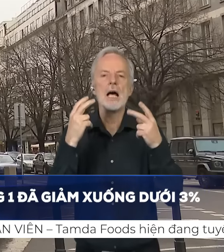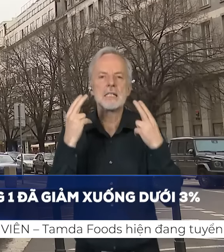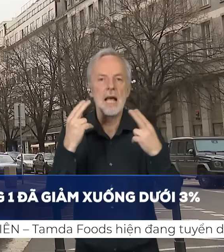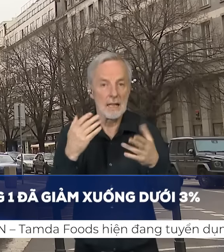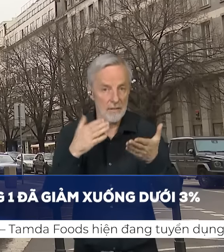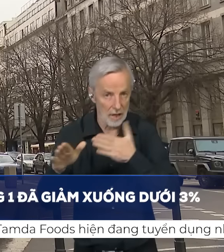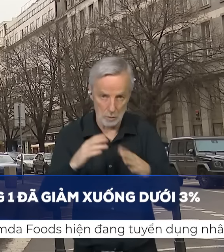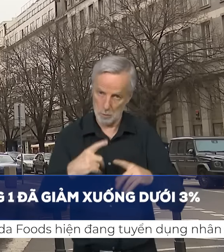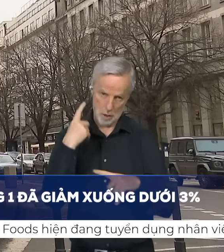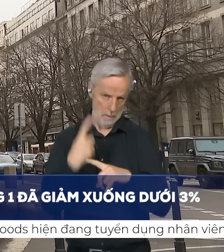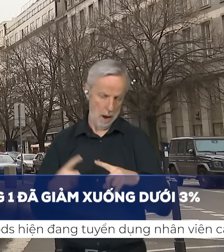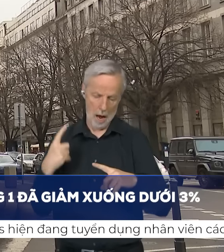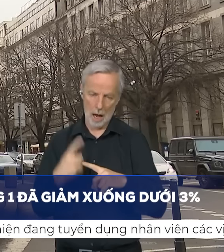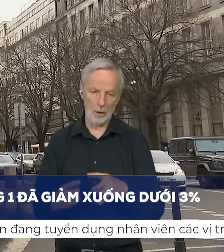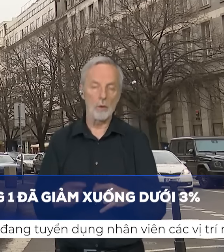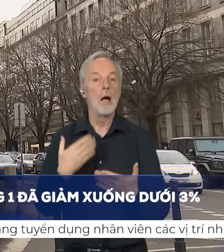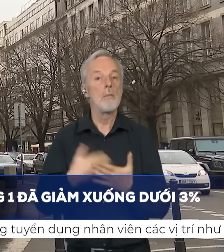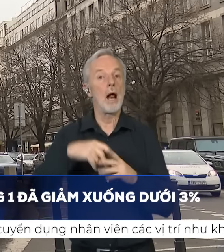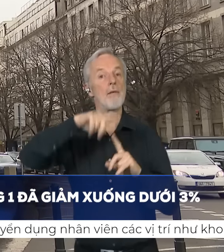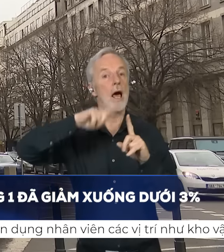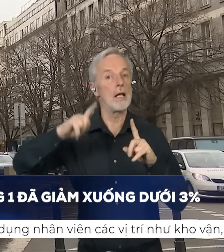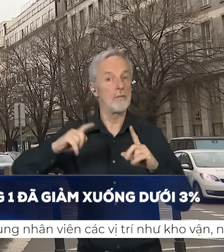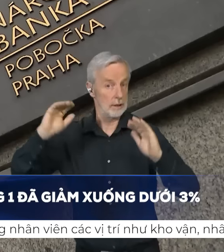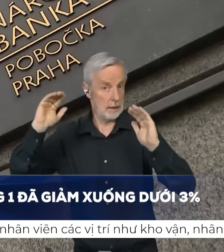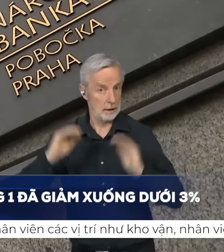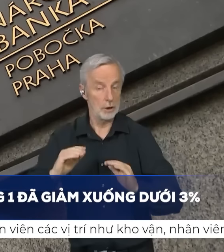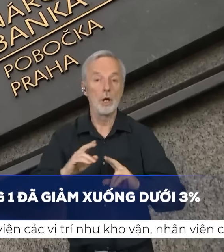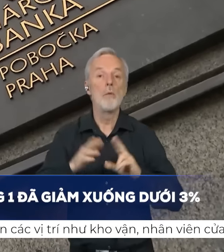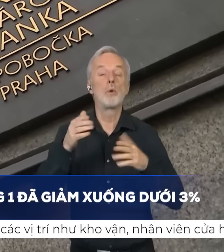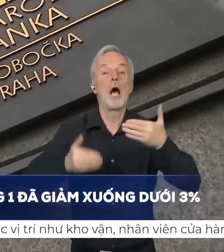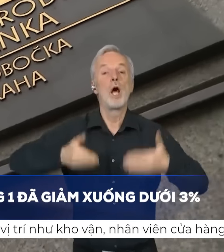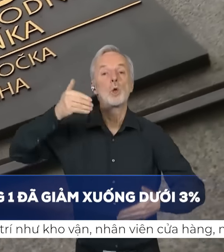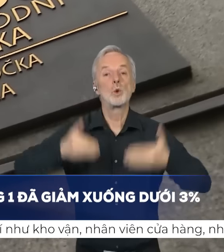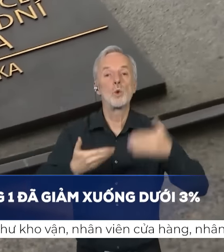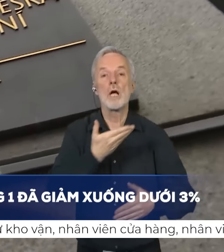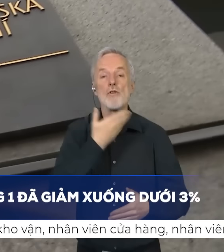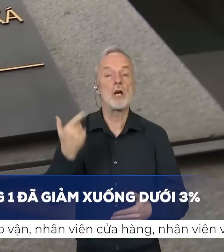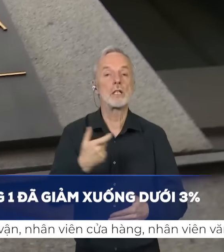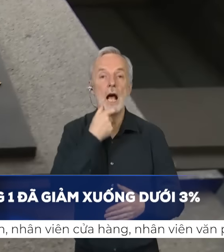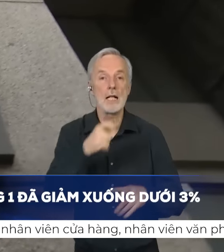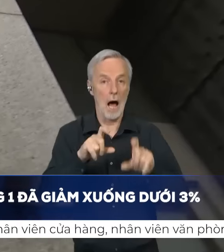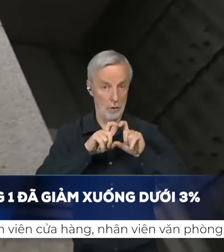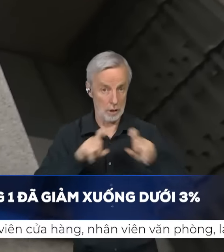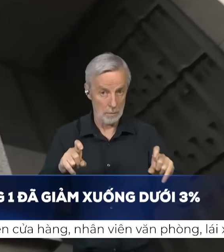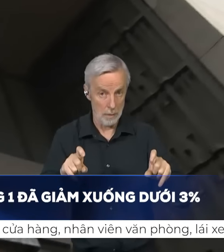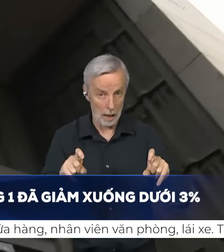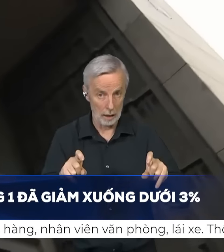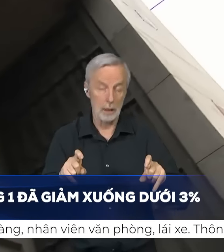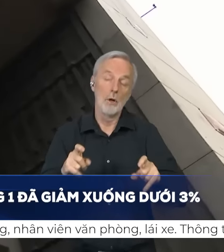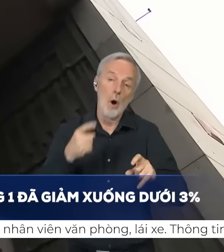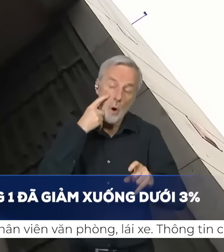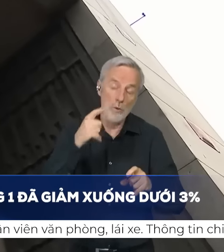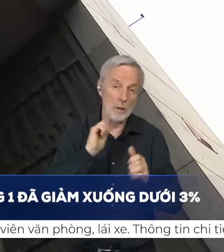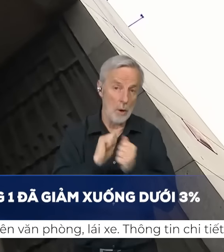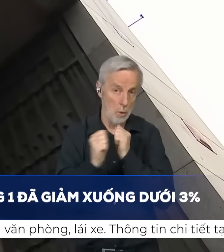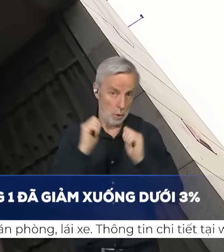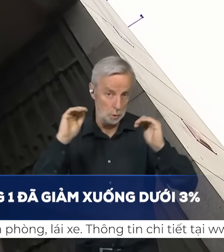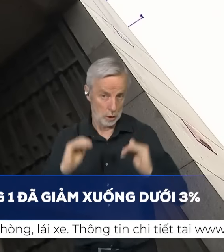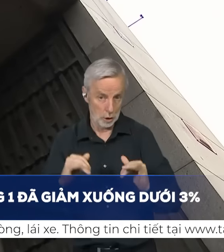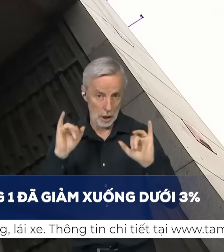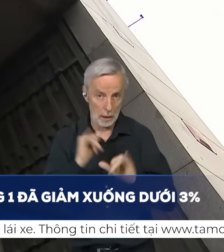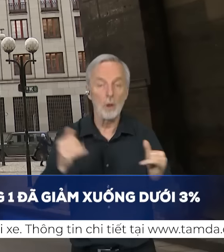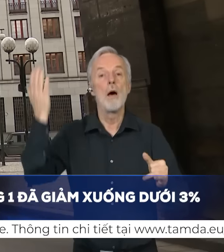Ngân hàng Trung ương Séc sẽ tính đến việc giảm lãi suất cơ bản tại cuộc họp tháng 2. Vào tháng 12, lãi suất cơ bản đã giảm xuống còn 6,75%. Các chuyên gia kỳ